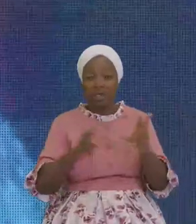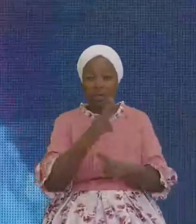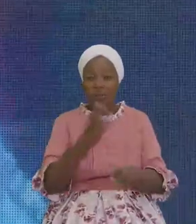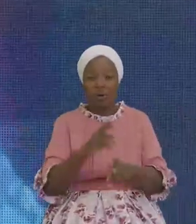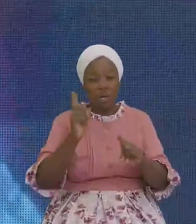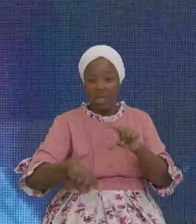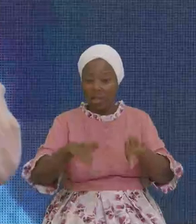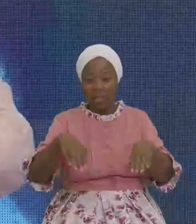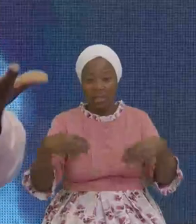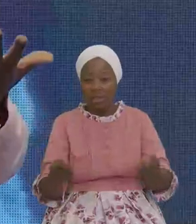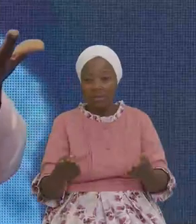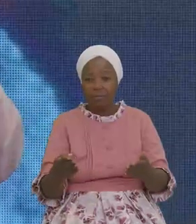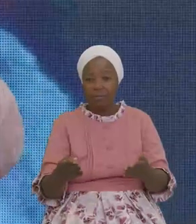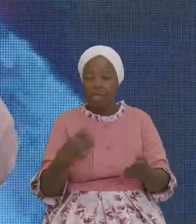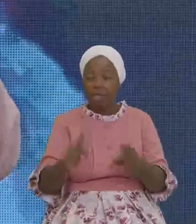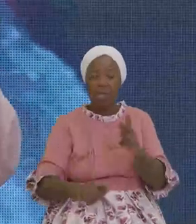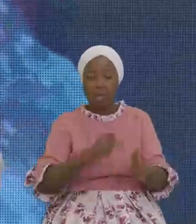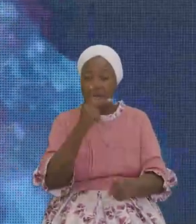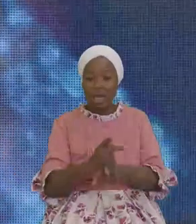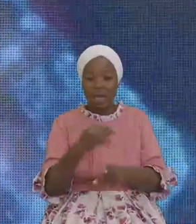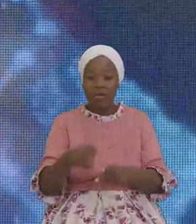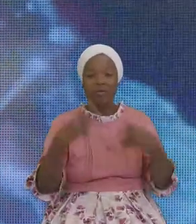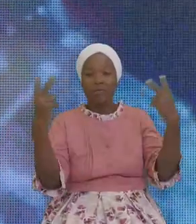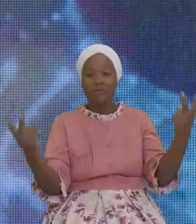le type de joie que le monde ne peut donner.